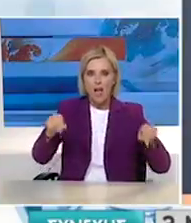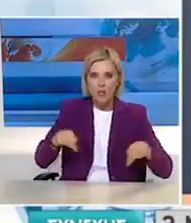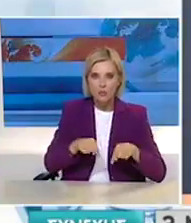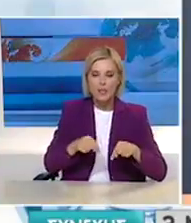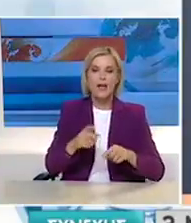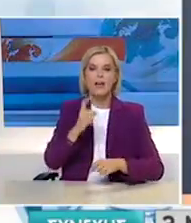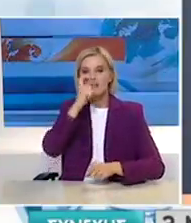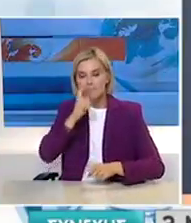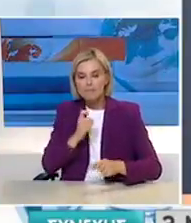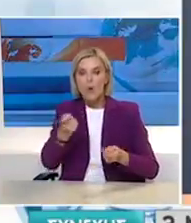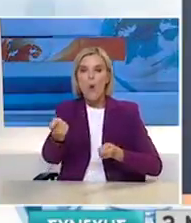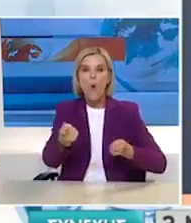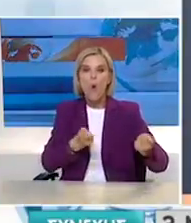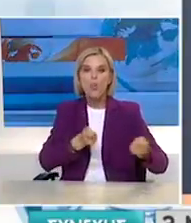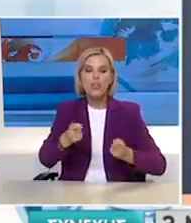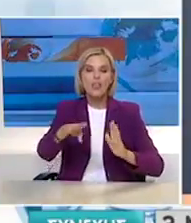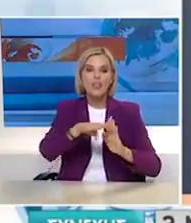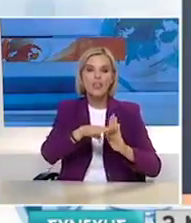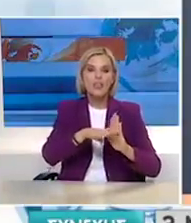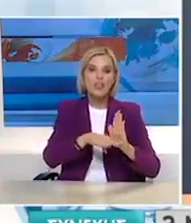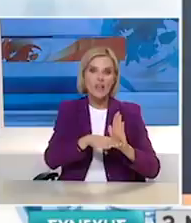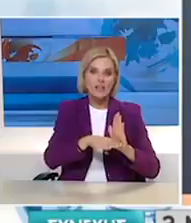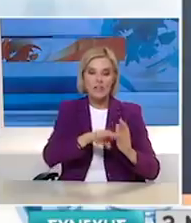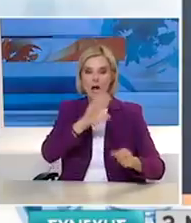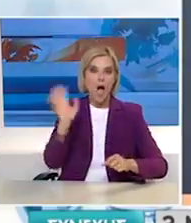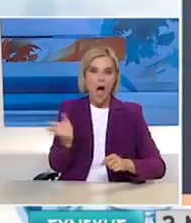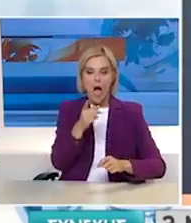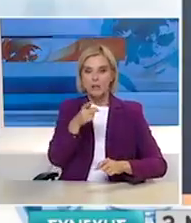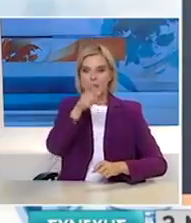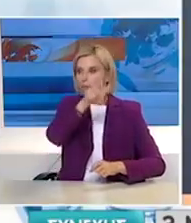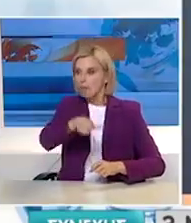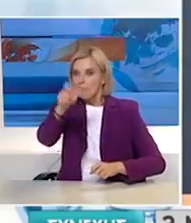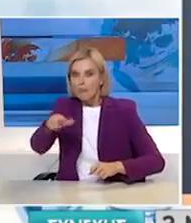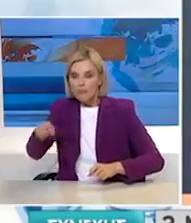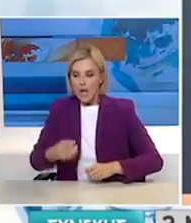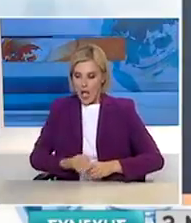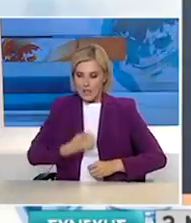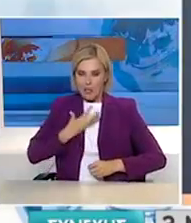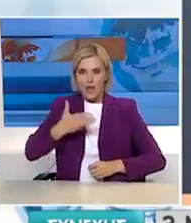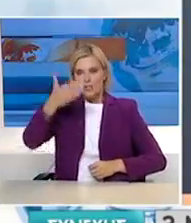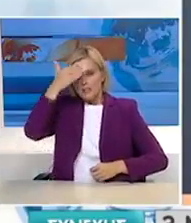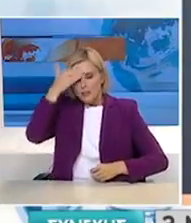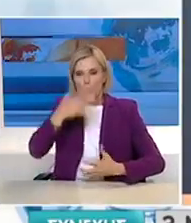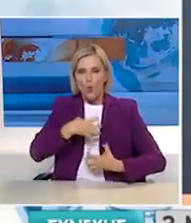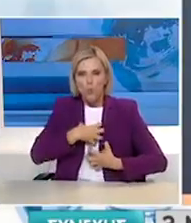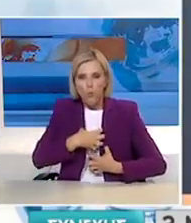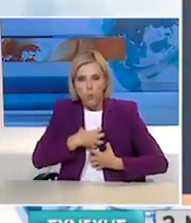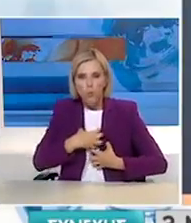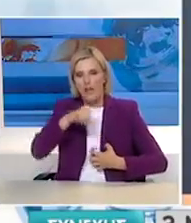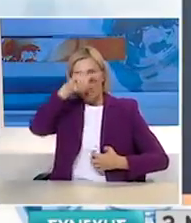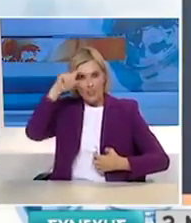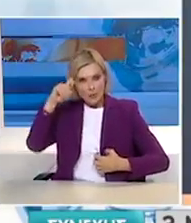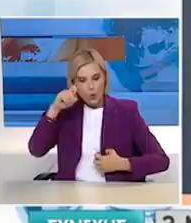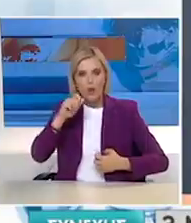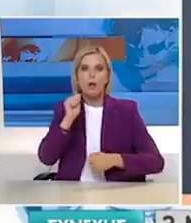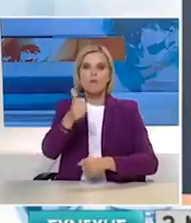μέχρι σήμερα. Και ιδιαίτερα το να μένουμε σπίτι, αν έχουμε συμπτώματα συμβατά με τον ιό, να αναζητούμε τη διάγνωση και να απομονωνόμαστε και